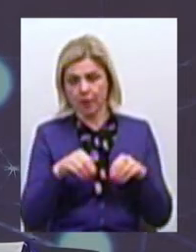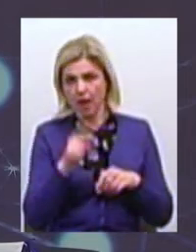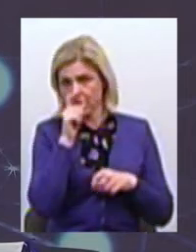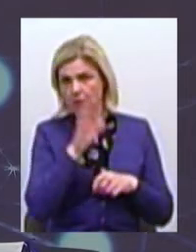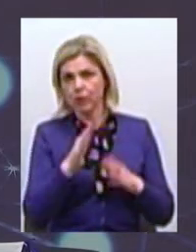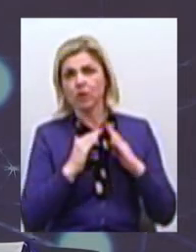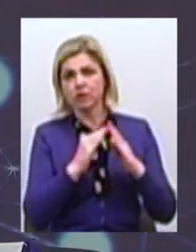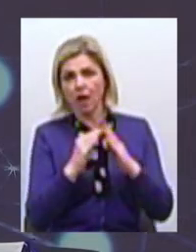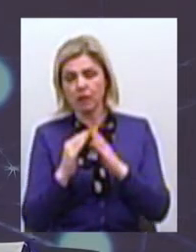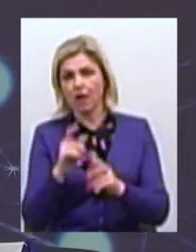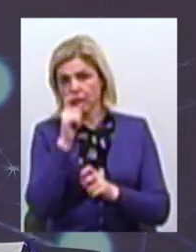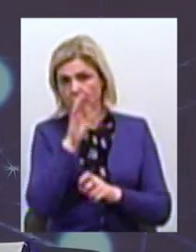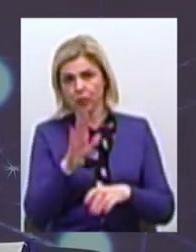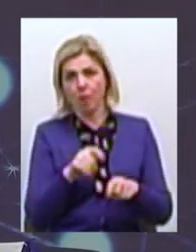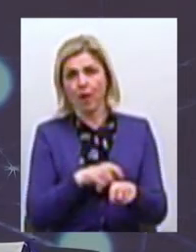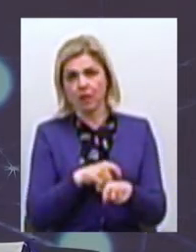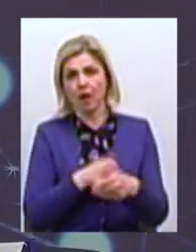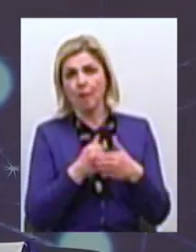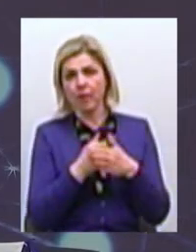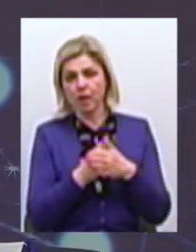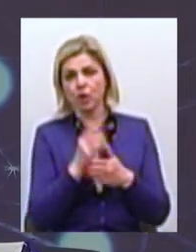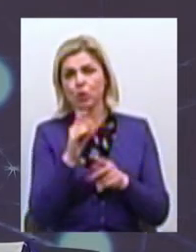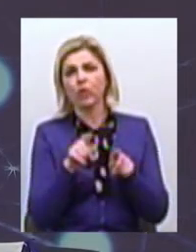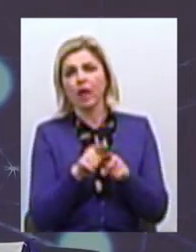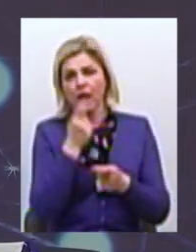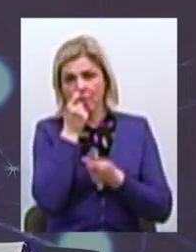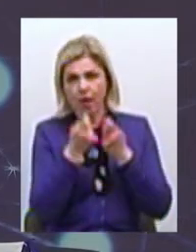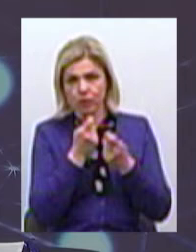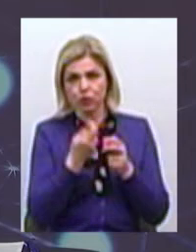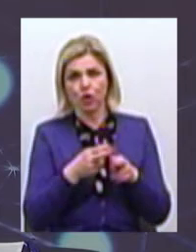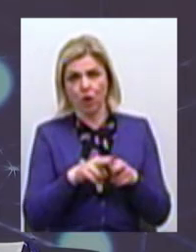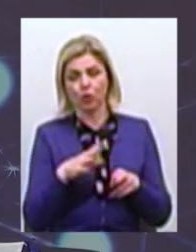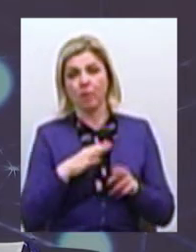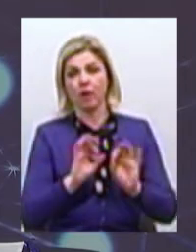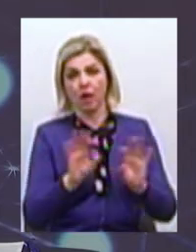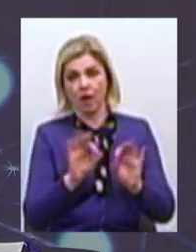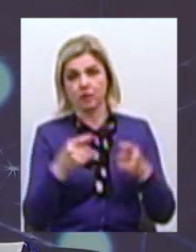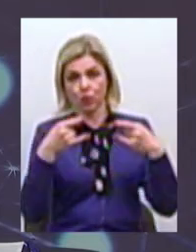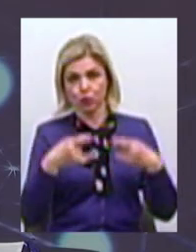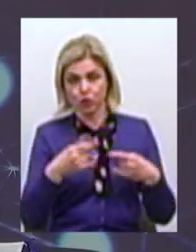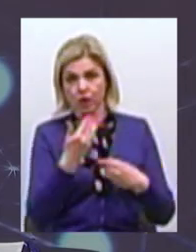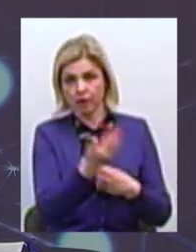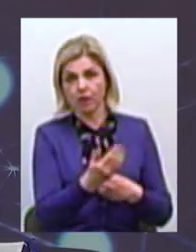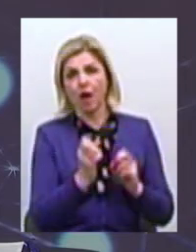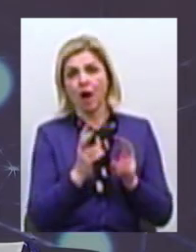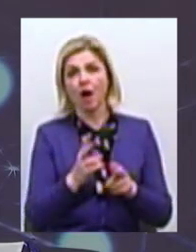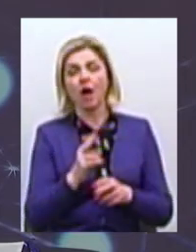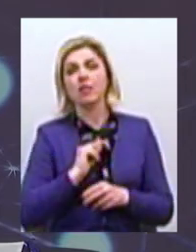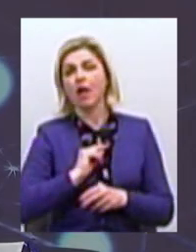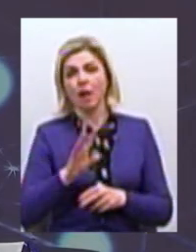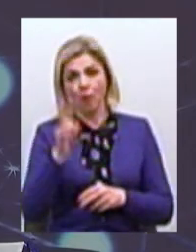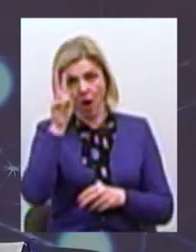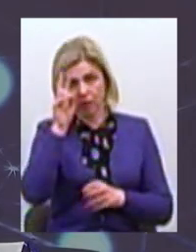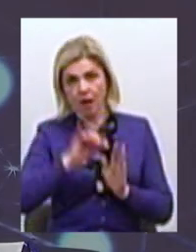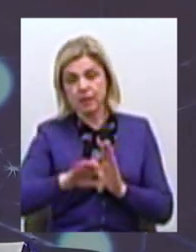здание, неплохая матеріальна база. Но такие мелочи, которые были озвучены вот в этом сюжете, как, например, неработающая канализация, это меня